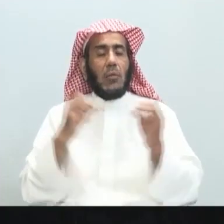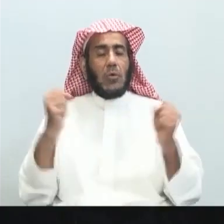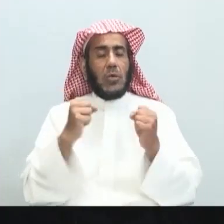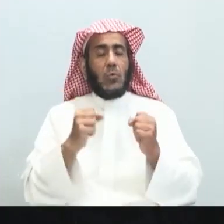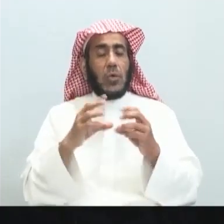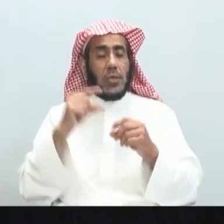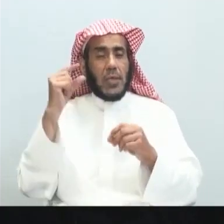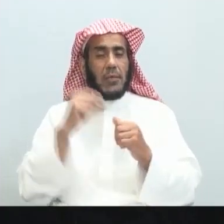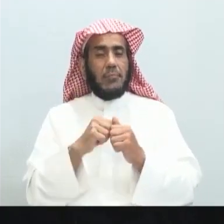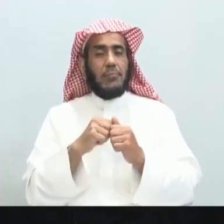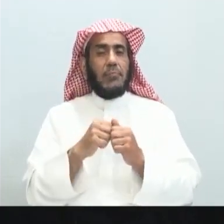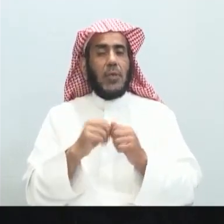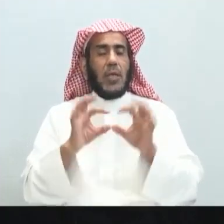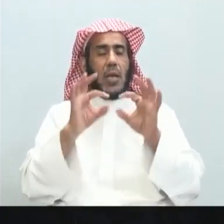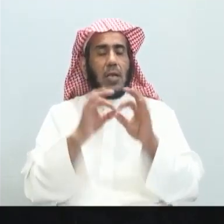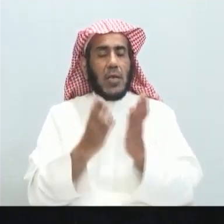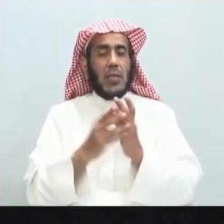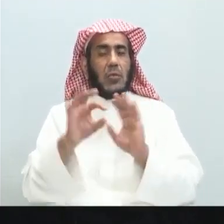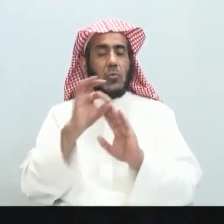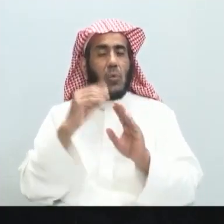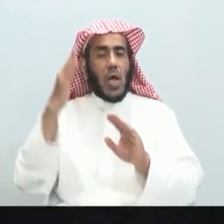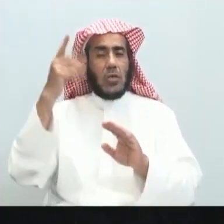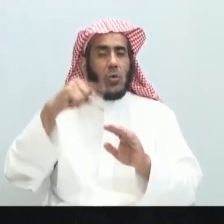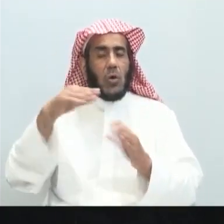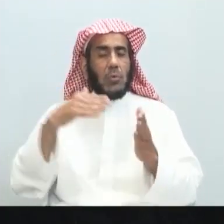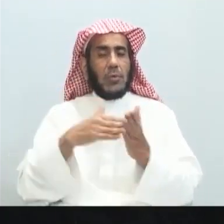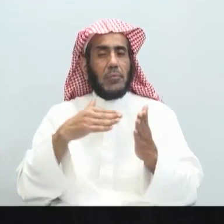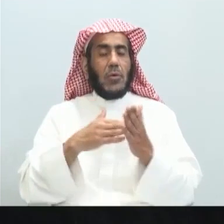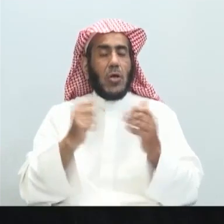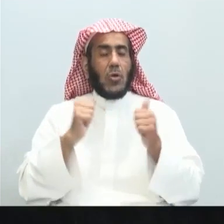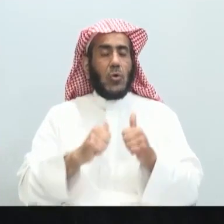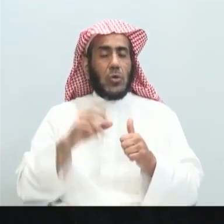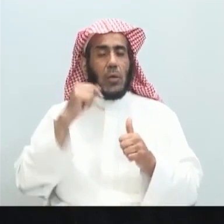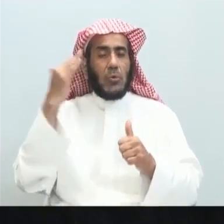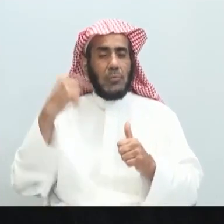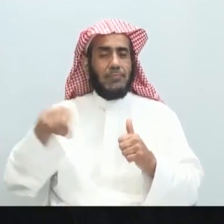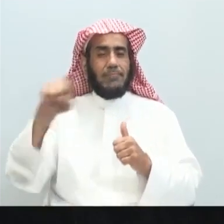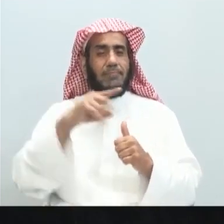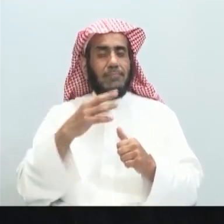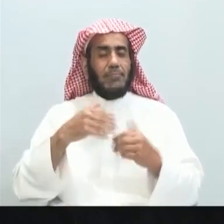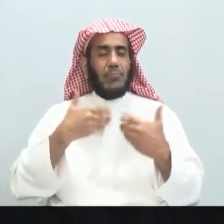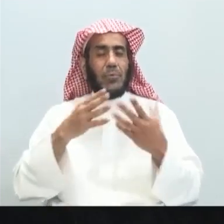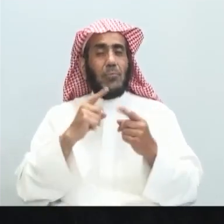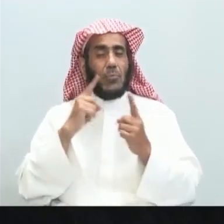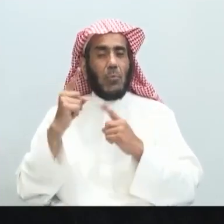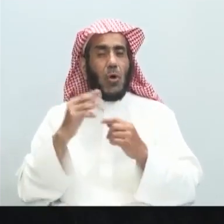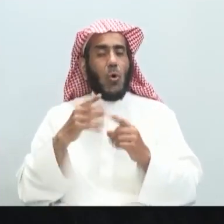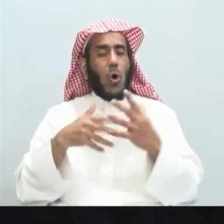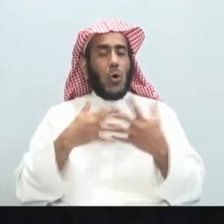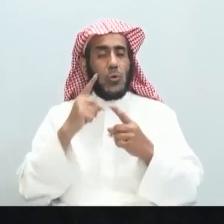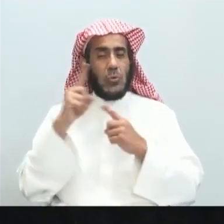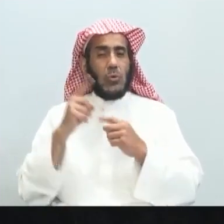والاستذكار لايه هذه السوره اشكر لكم ختاما ايها الطلاب والطالبات طيب المتابعه وحسن